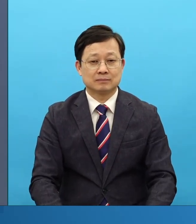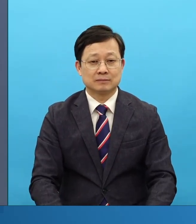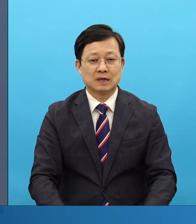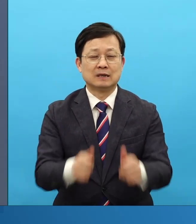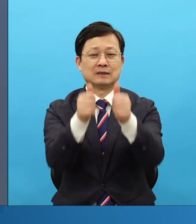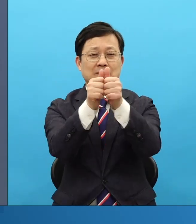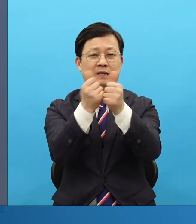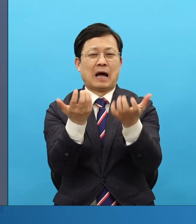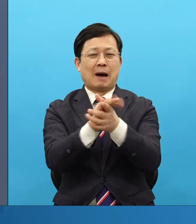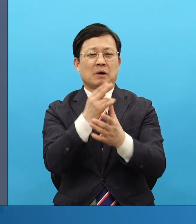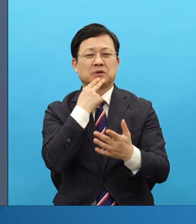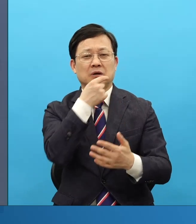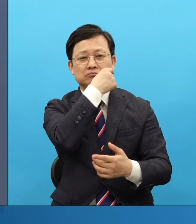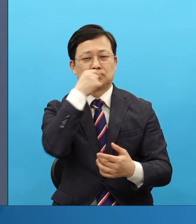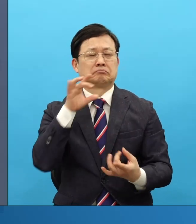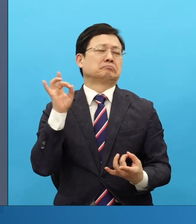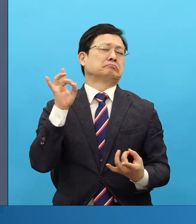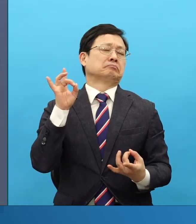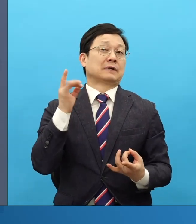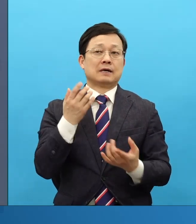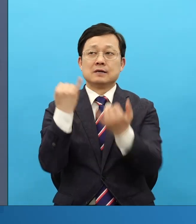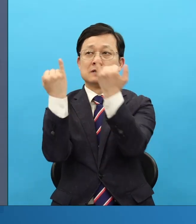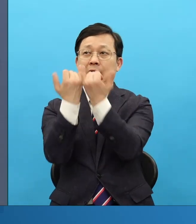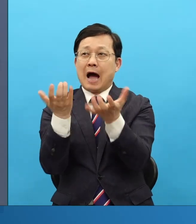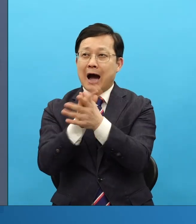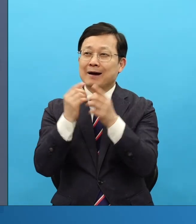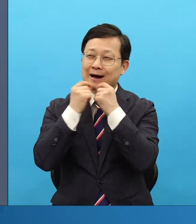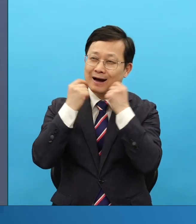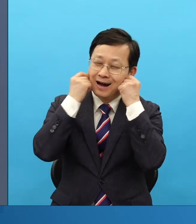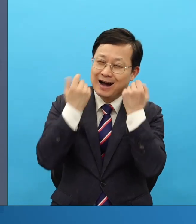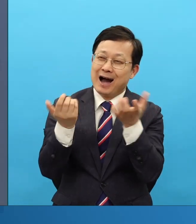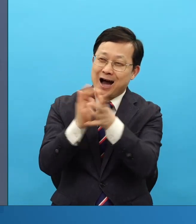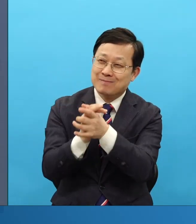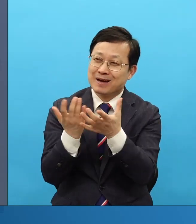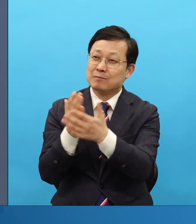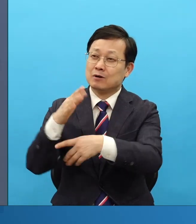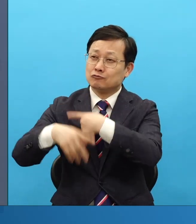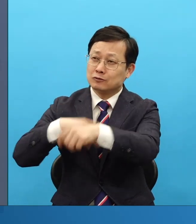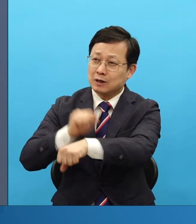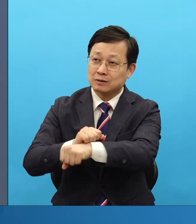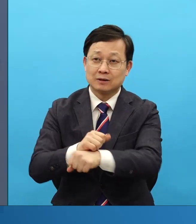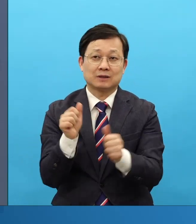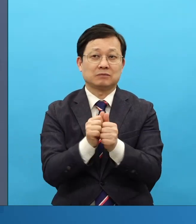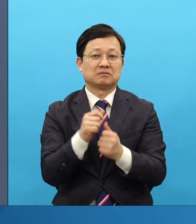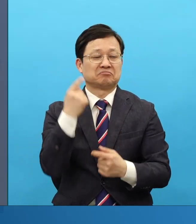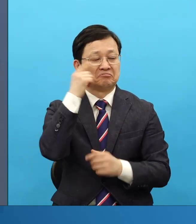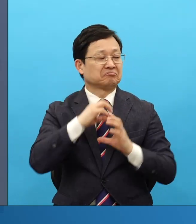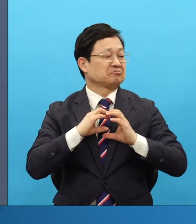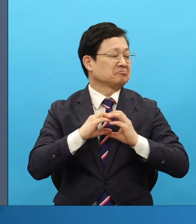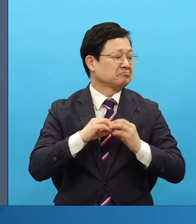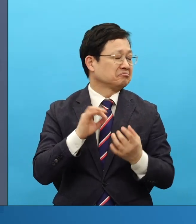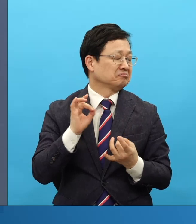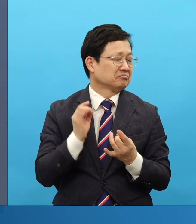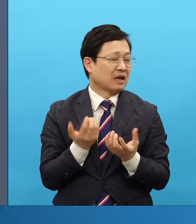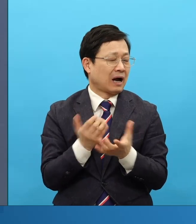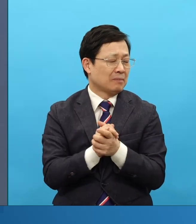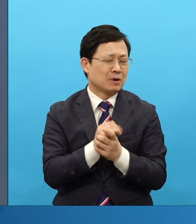남자들. Especially men, you know, that's why you can't live long 여자들 lives. 들어보세요. 웃어 막 웃는다니까. And then even women, they 남자 웃지도 smile 않아요. and they laugh, but men, they just sit